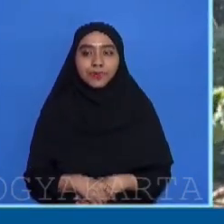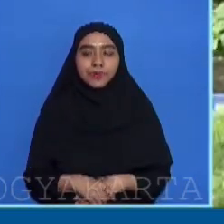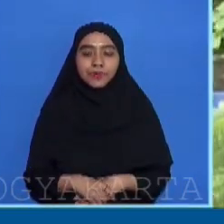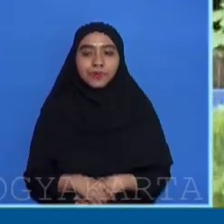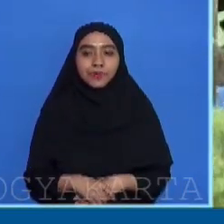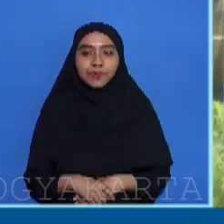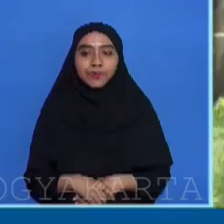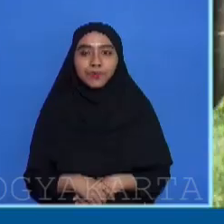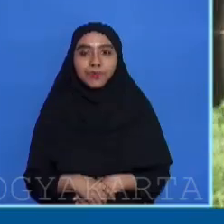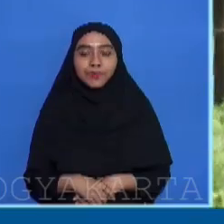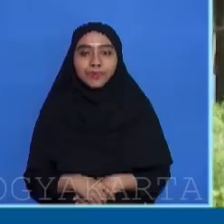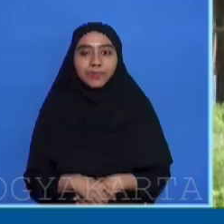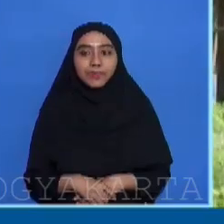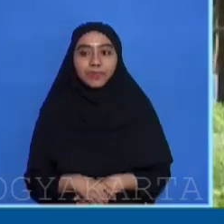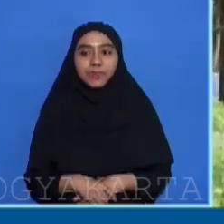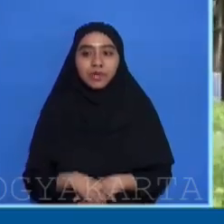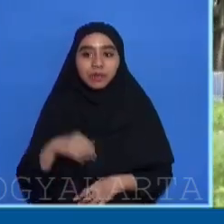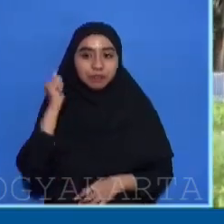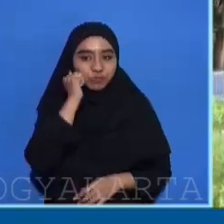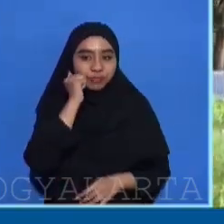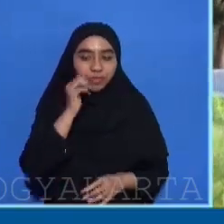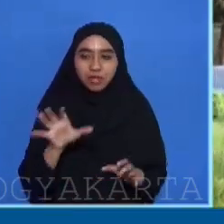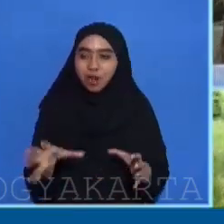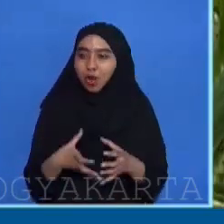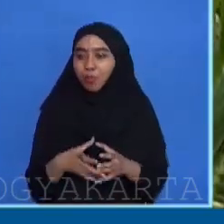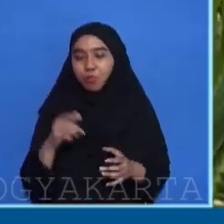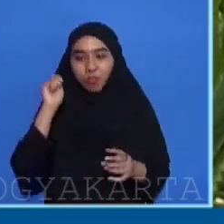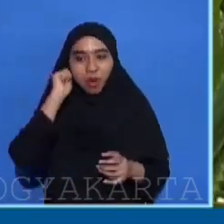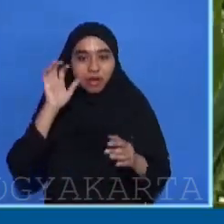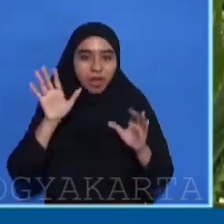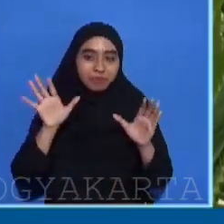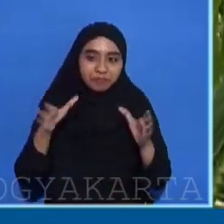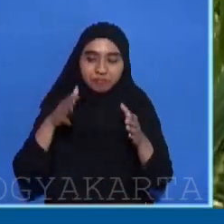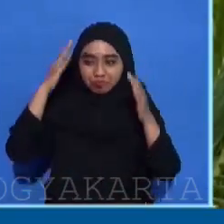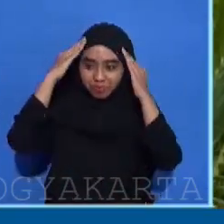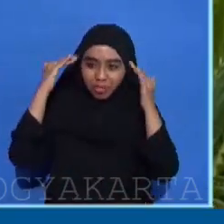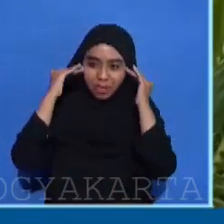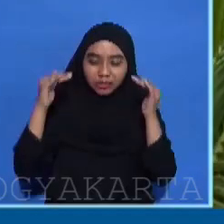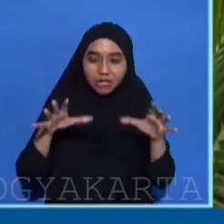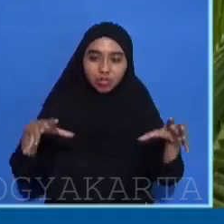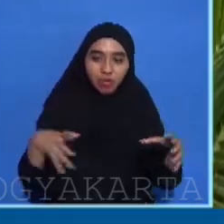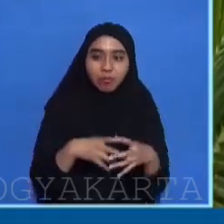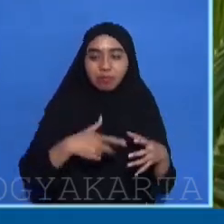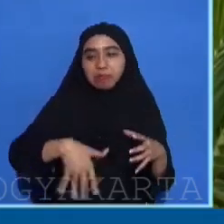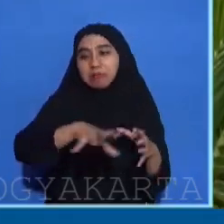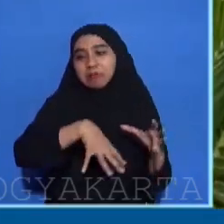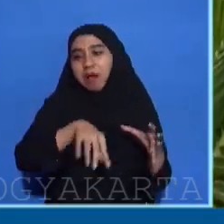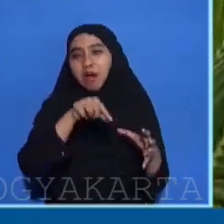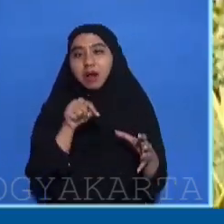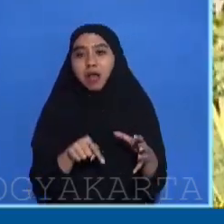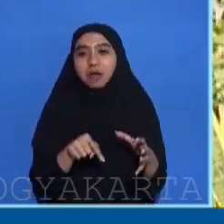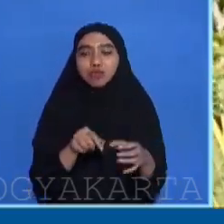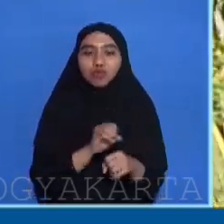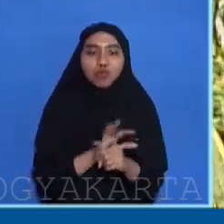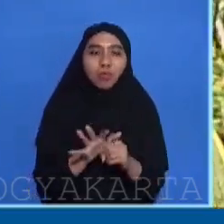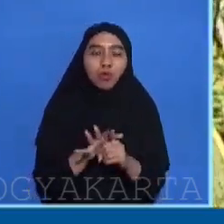Kados mekaten kridaning para ibu warganing kelompok wanita tani Ayem Tentrem ingkang wonten ing lalatan Dusun Temben Ngentak Rejo Lendah